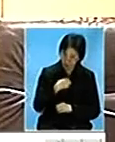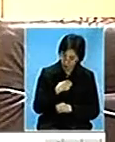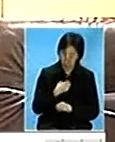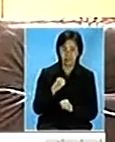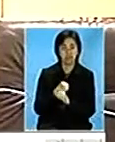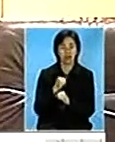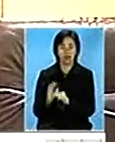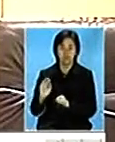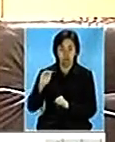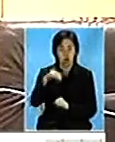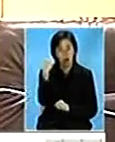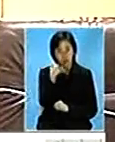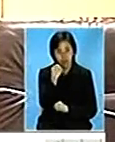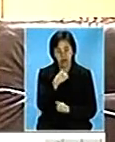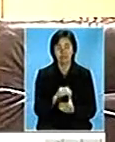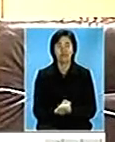ลอดมา